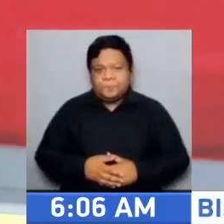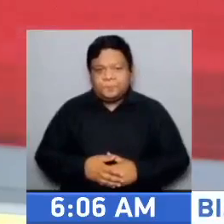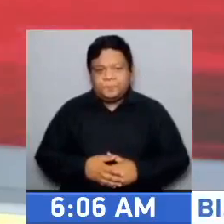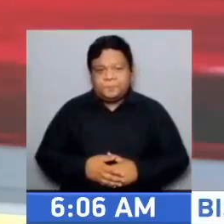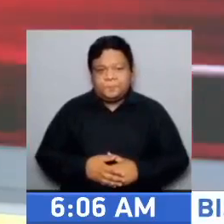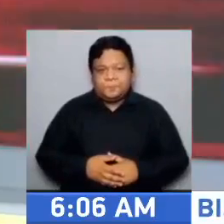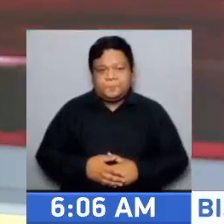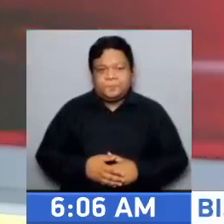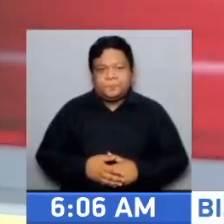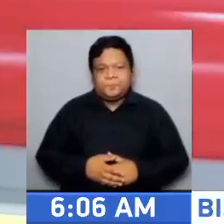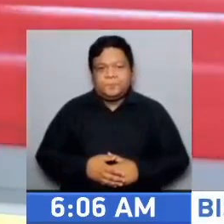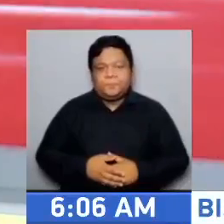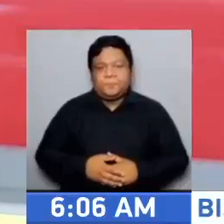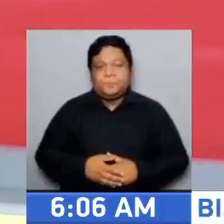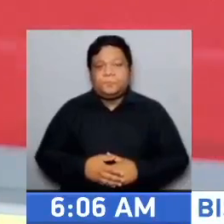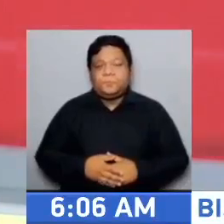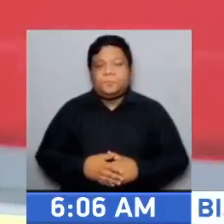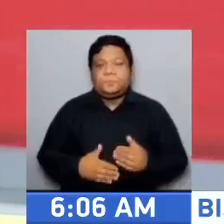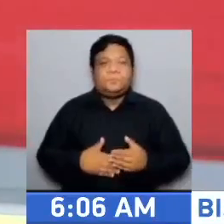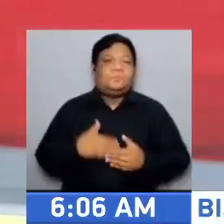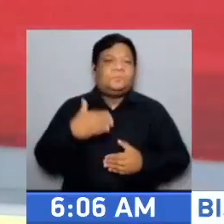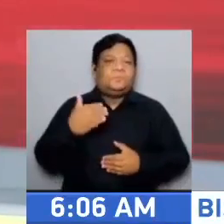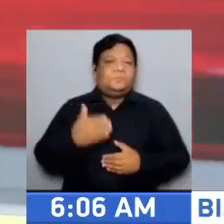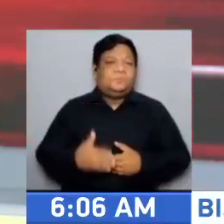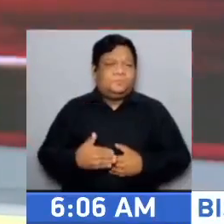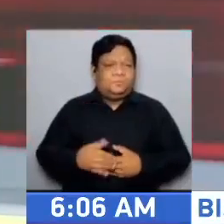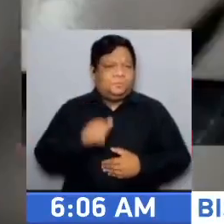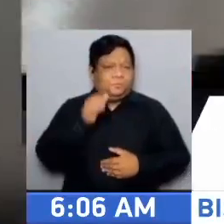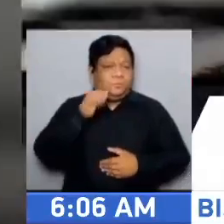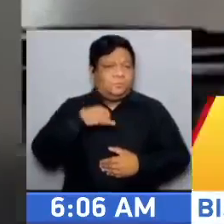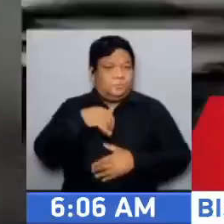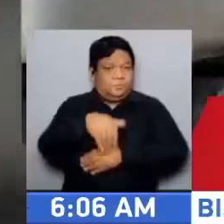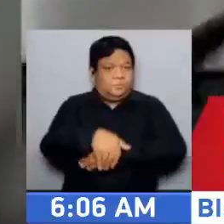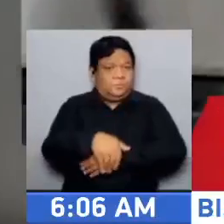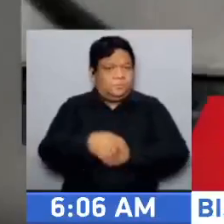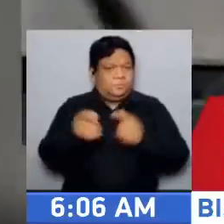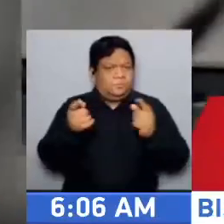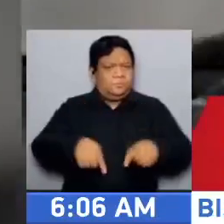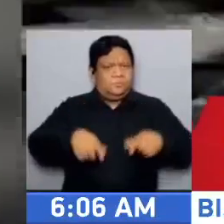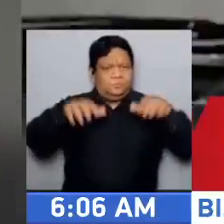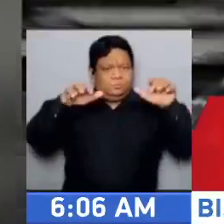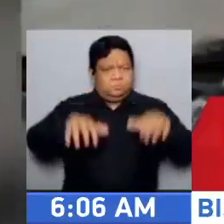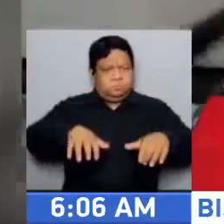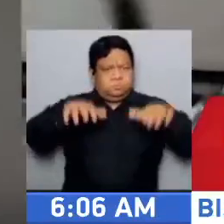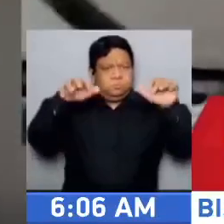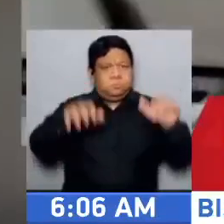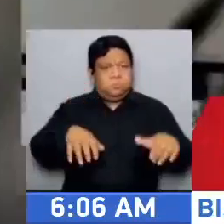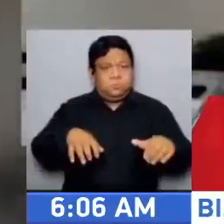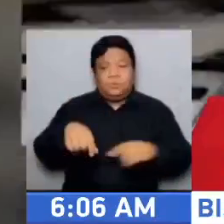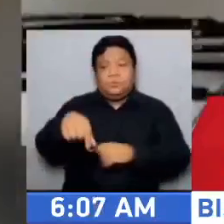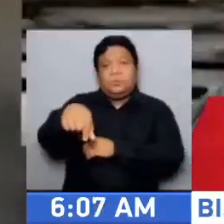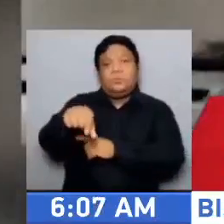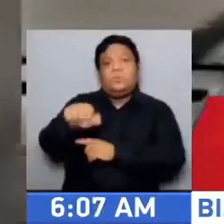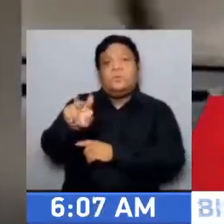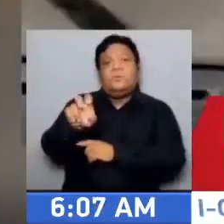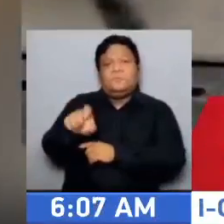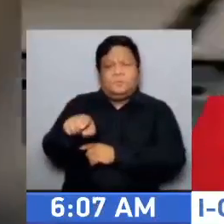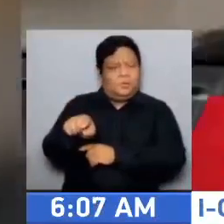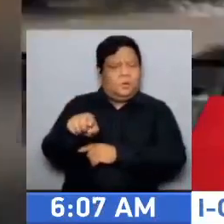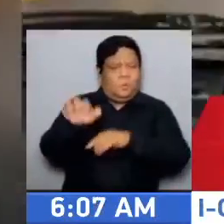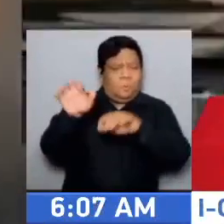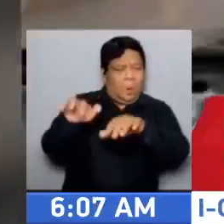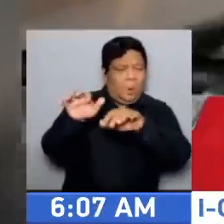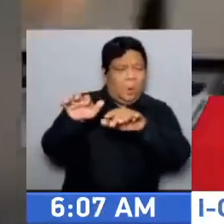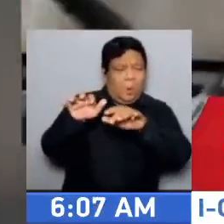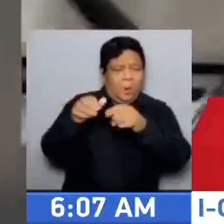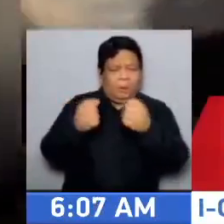Bumuhos ang malakas na ulan sa ilang bahagi ng Metro Manila kagabi. Sa Quezon Avenue, halos mag-zero visibility dahil sa lakas ng ulan. Gayun din sa Quirino